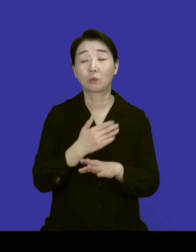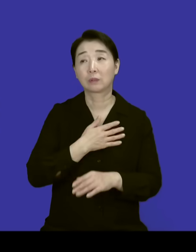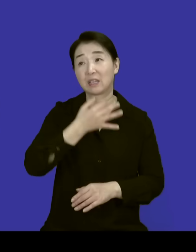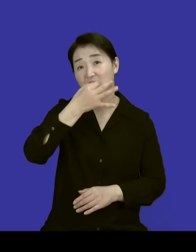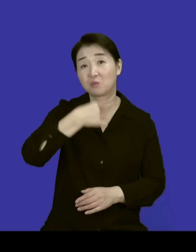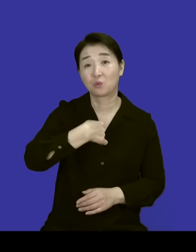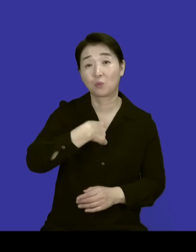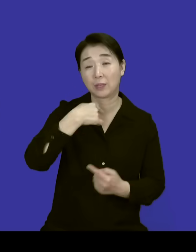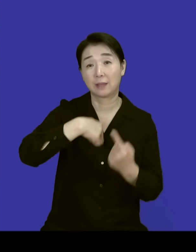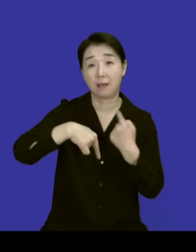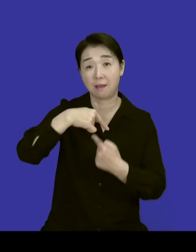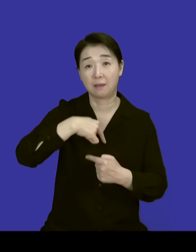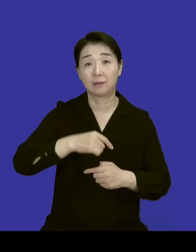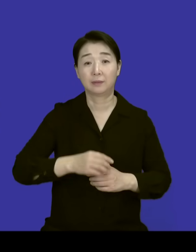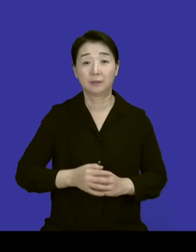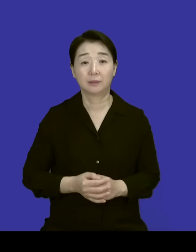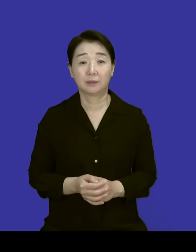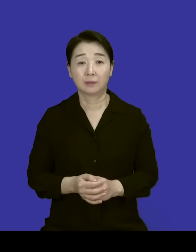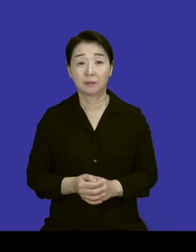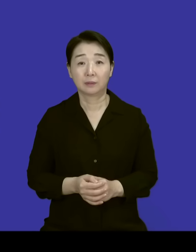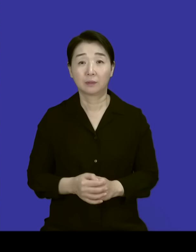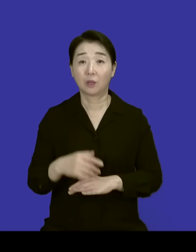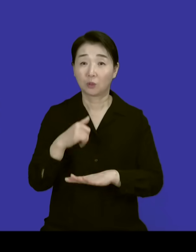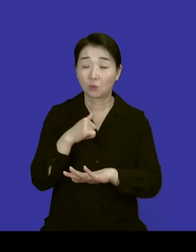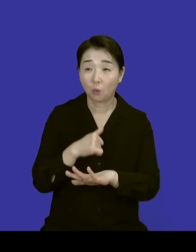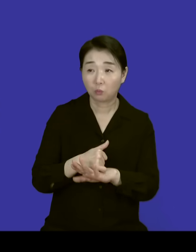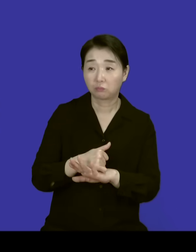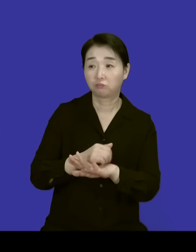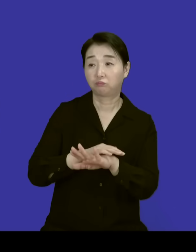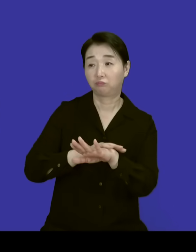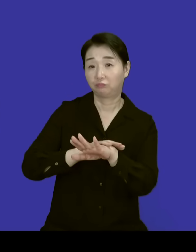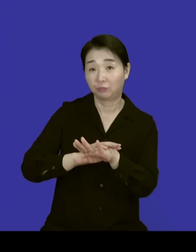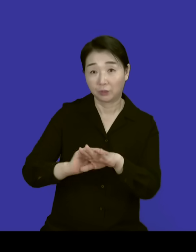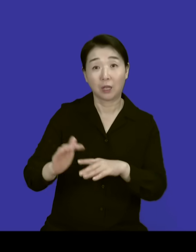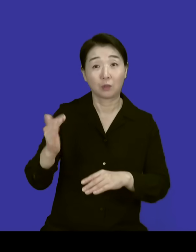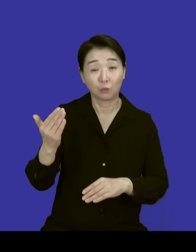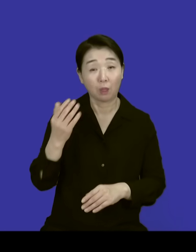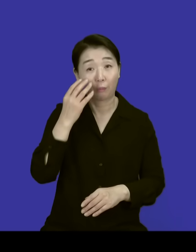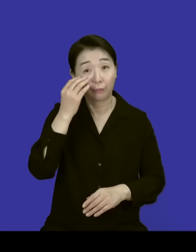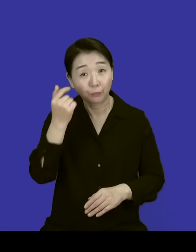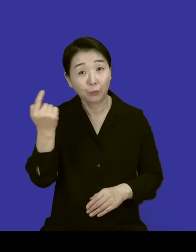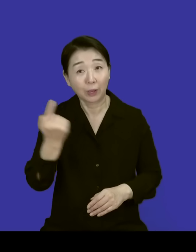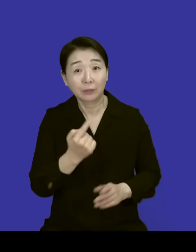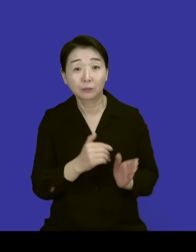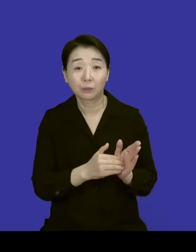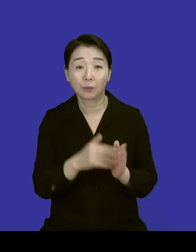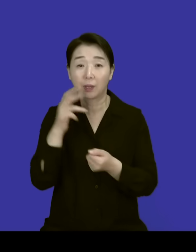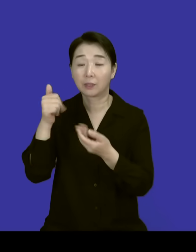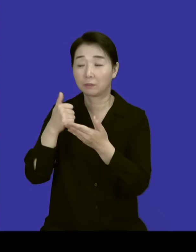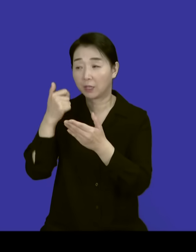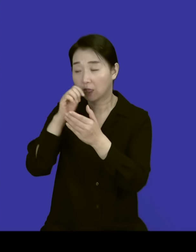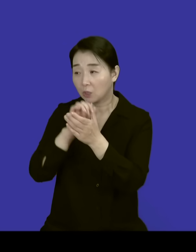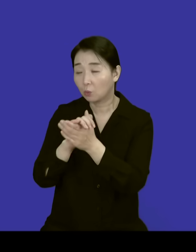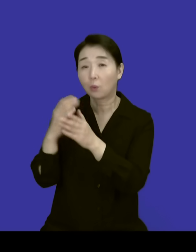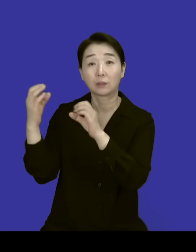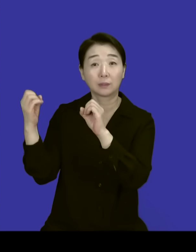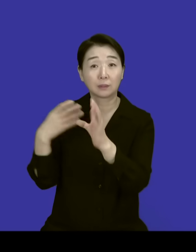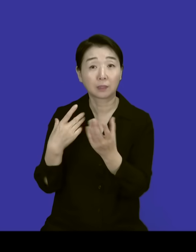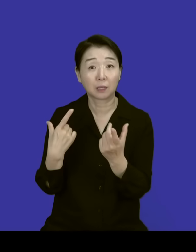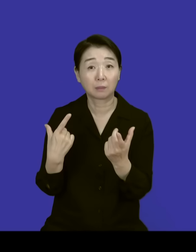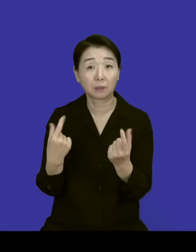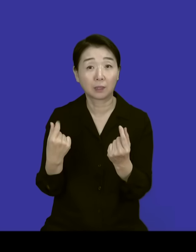하고. 그래서 잘 됐잖아요. 그러면 분명히 저는 그래요. 이제 하나님이 제 기도를 들어주신 것